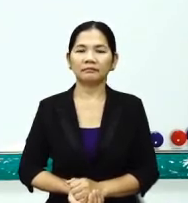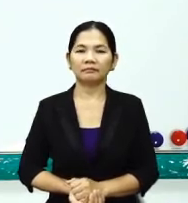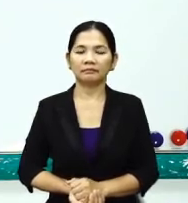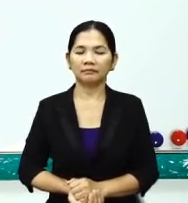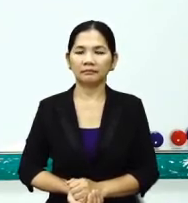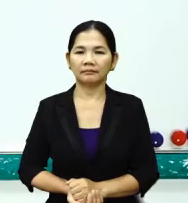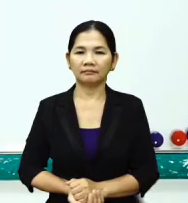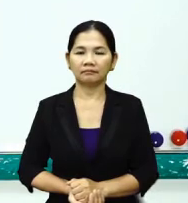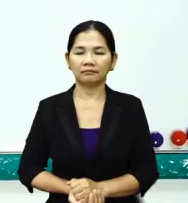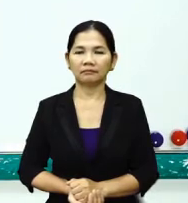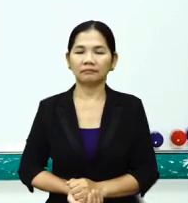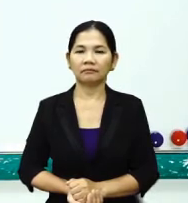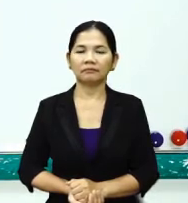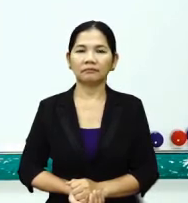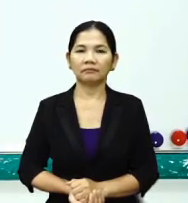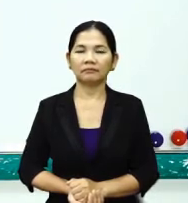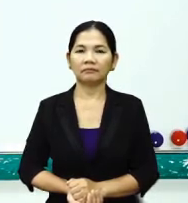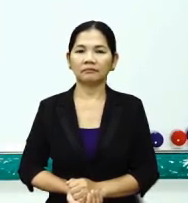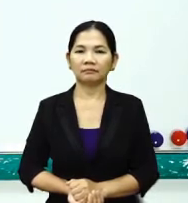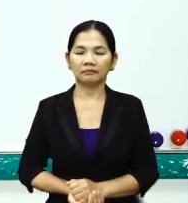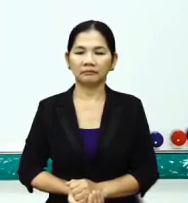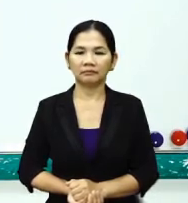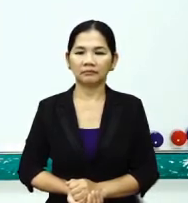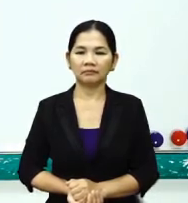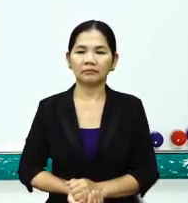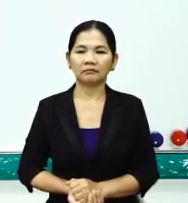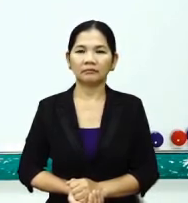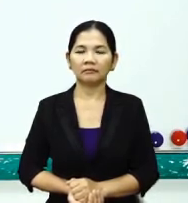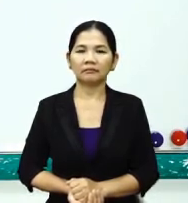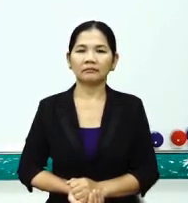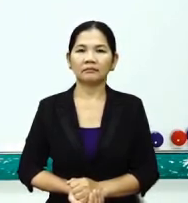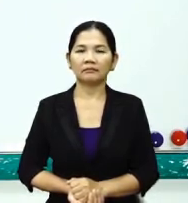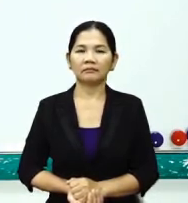tạm ăn.